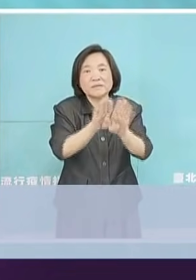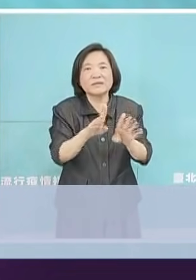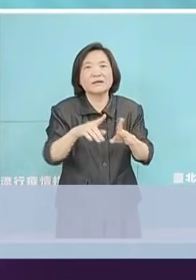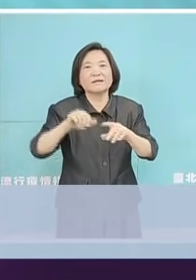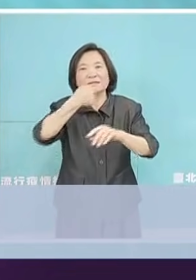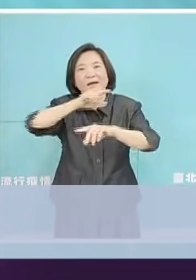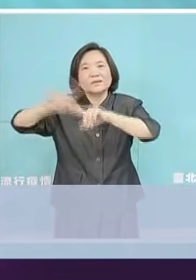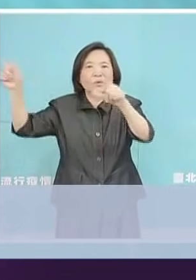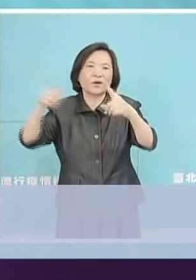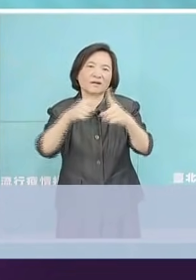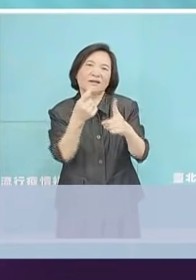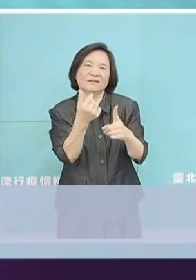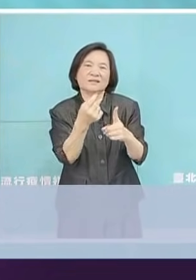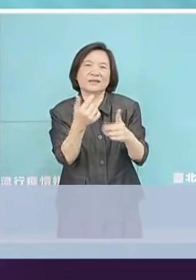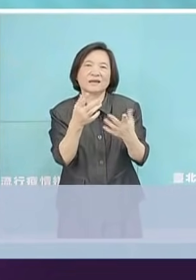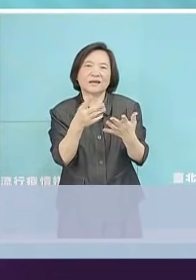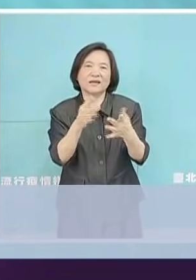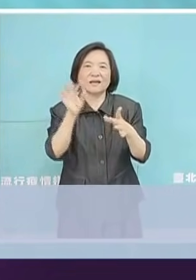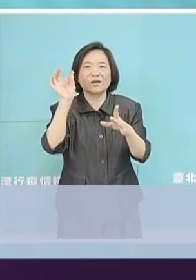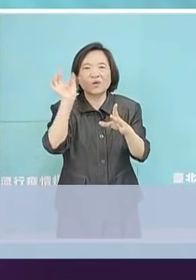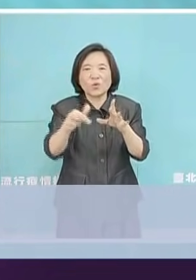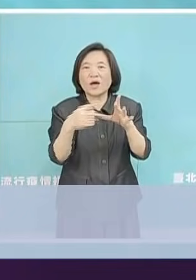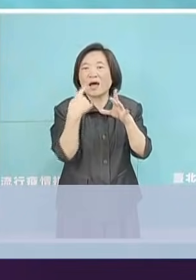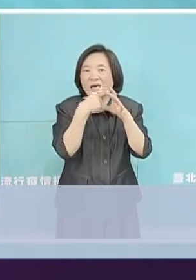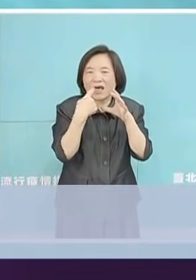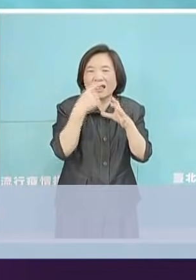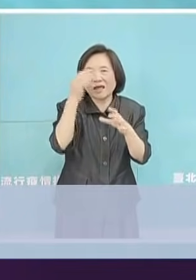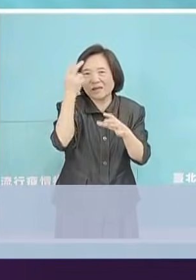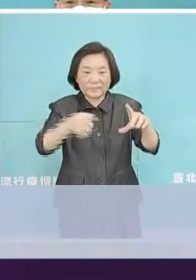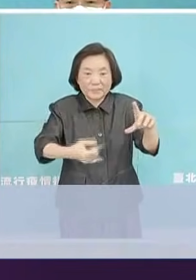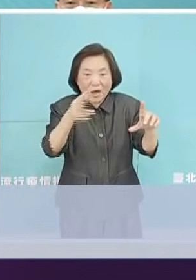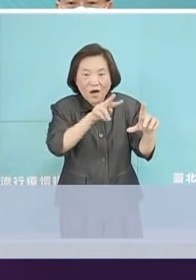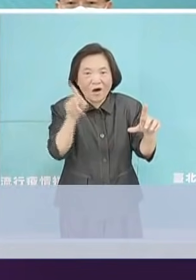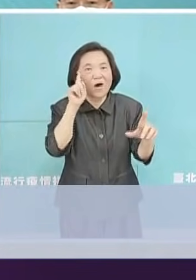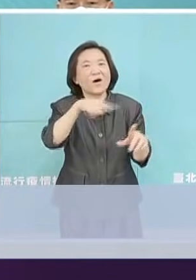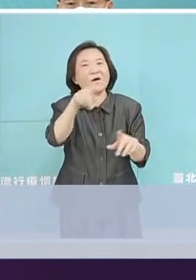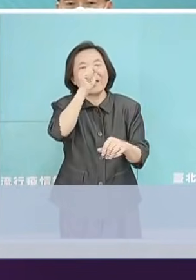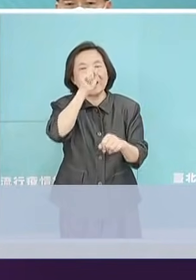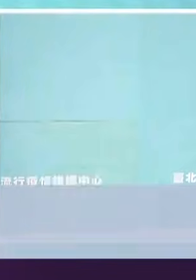台东，那很少的地方你做快筛干什么？一急了就乱撒钱乱弄。 连